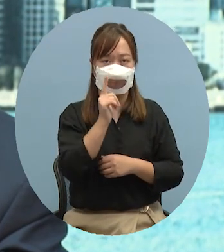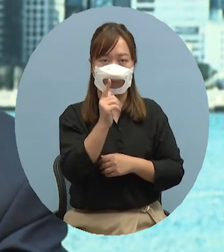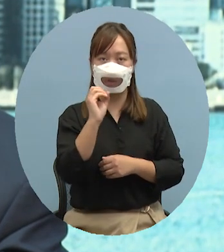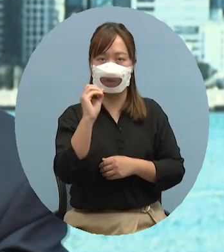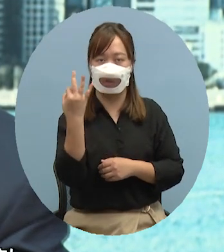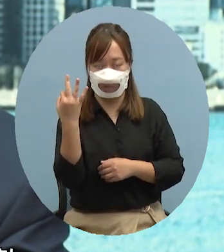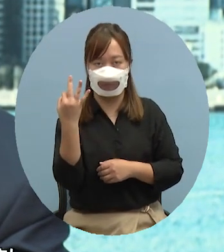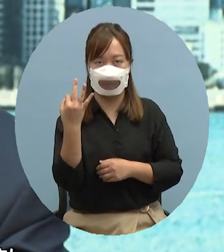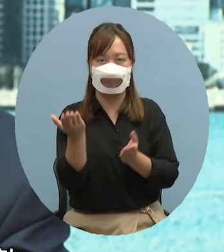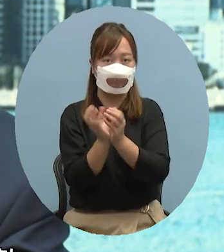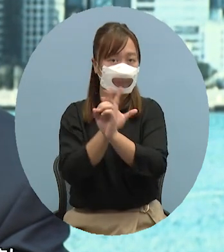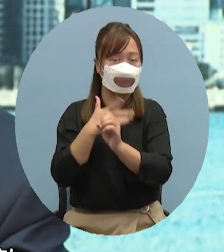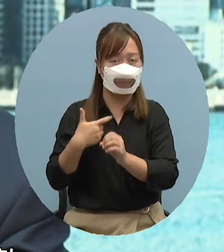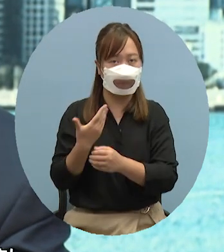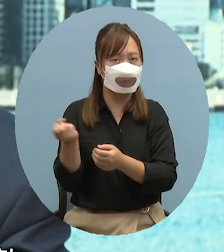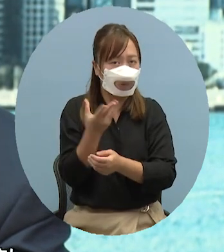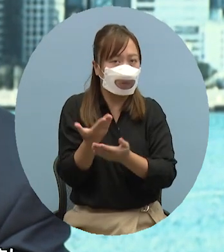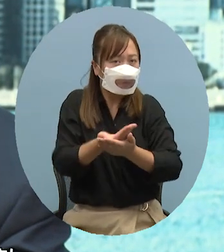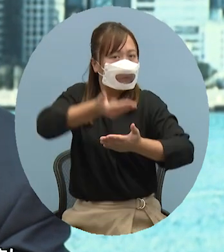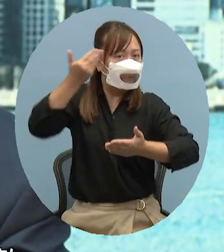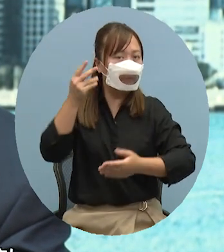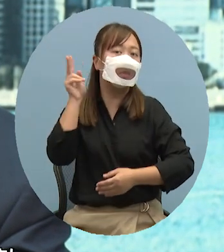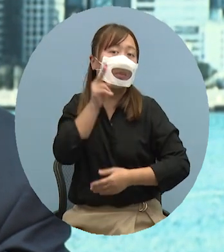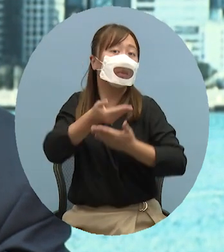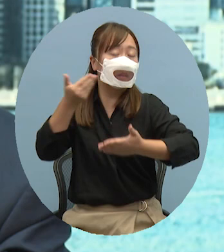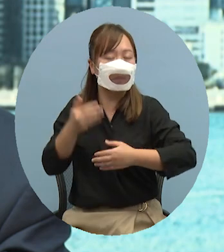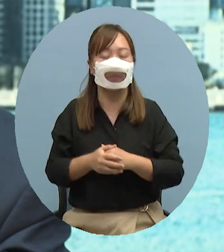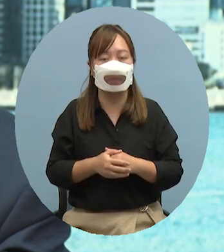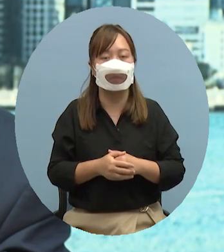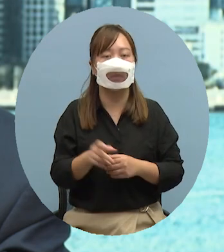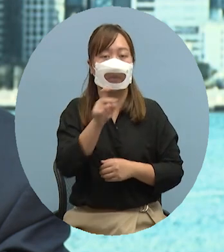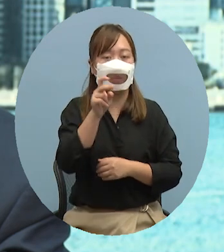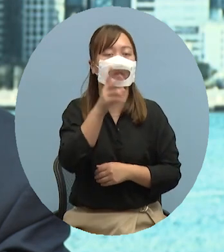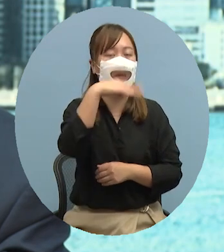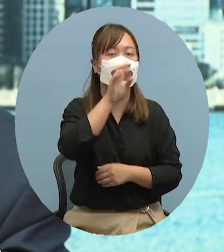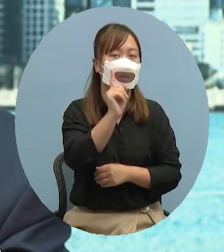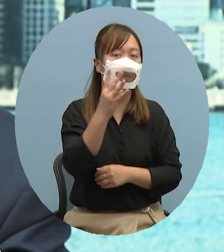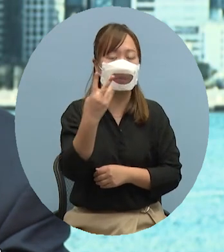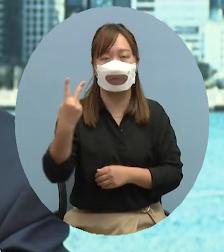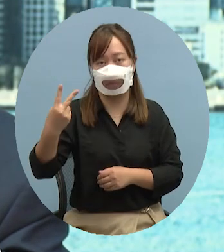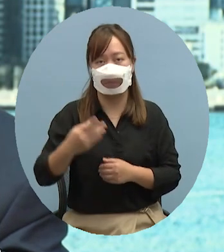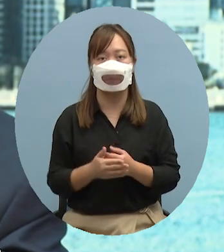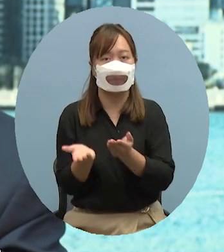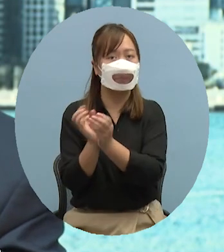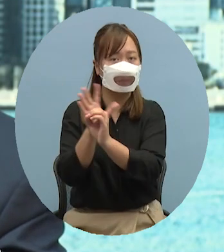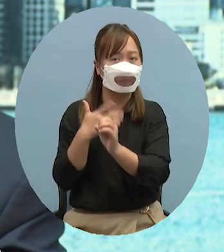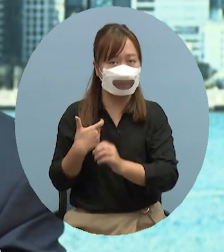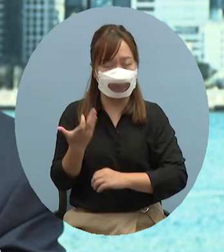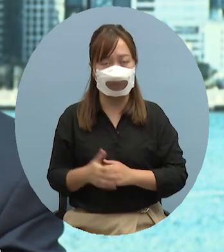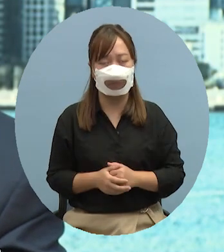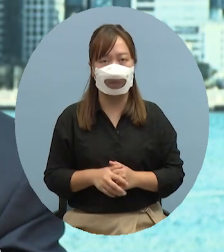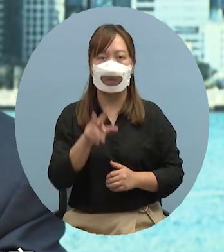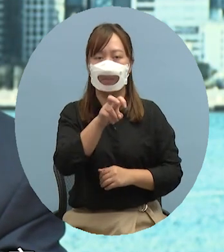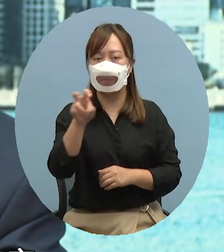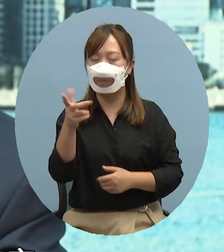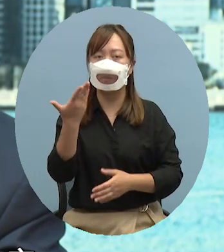3803宗嘅個案。再之前嘅七日咧嘅平均數咧係4142宗。咁我哋都見到咧喺過去一個